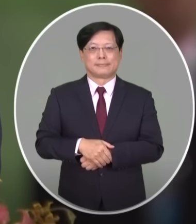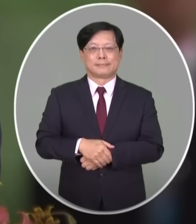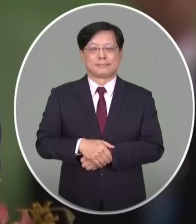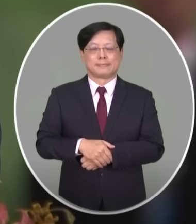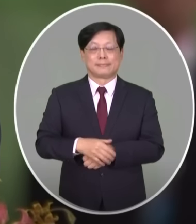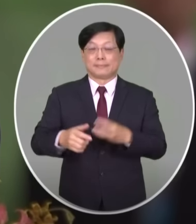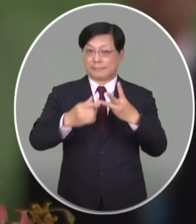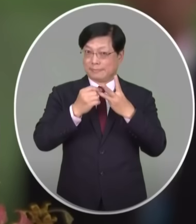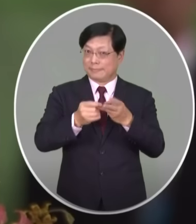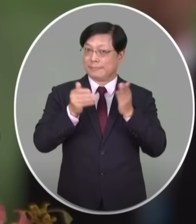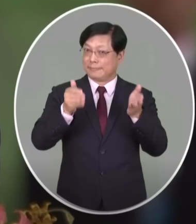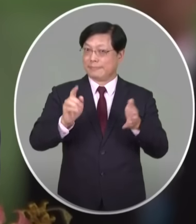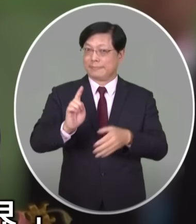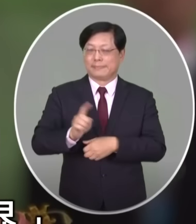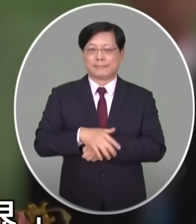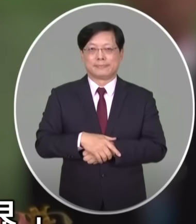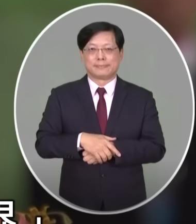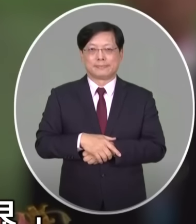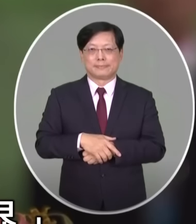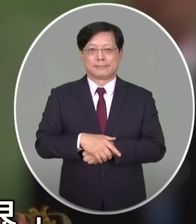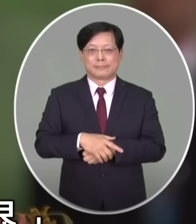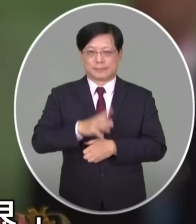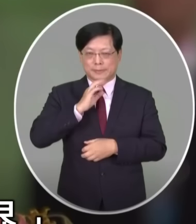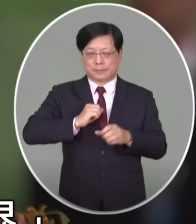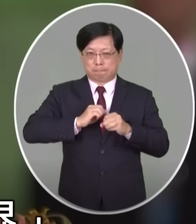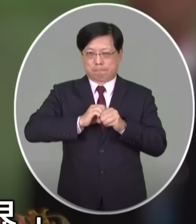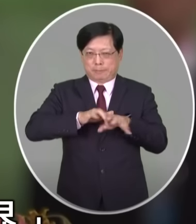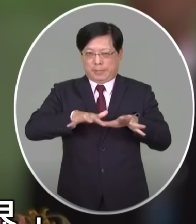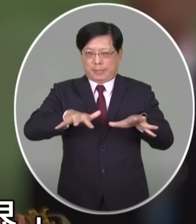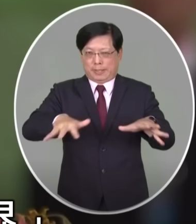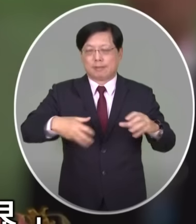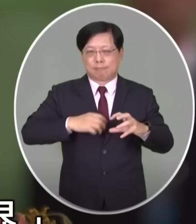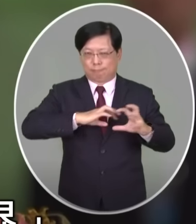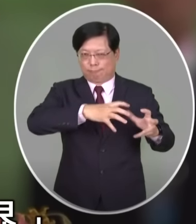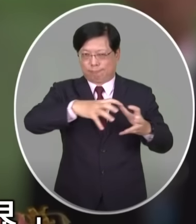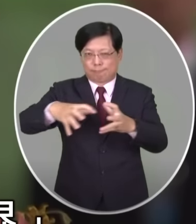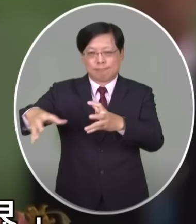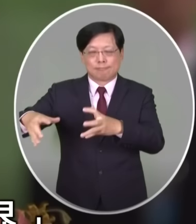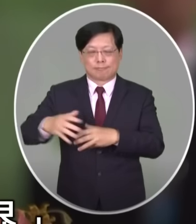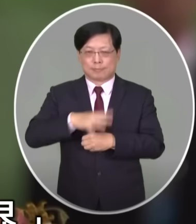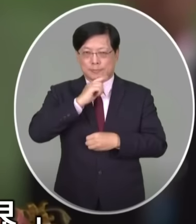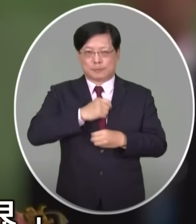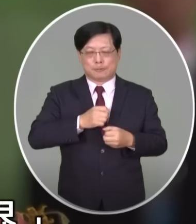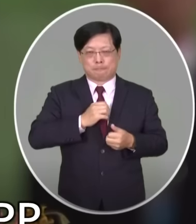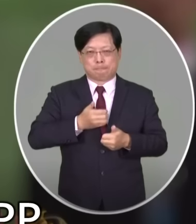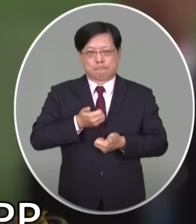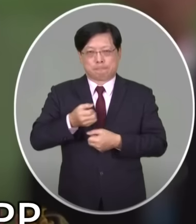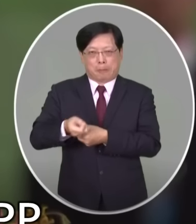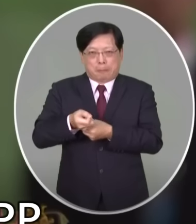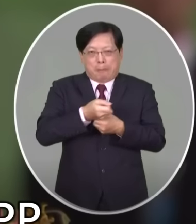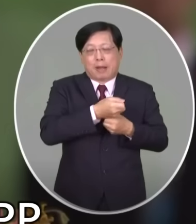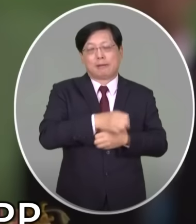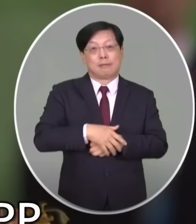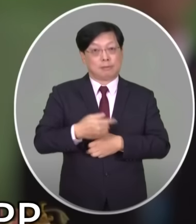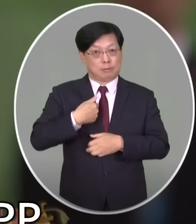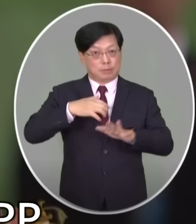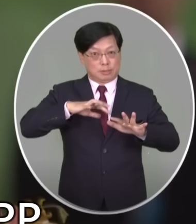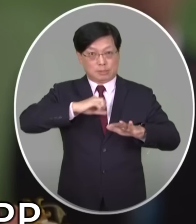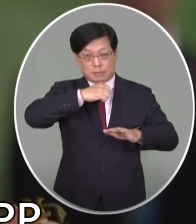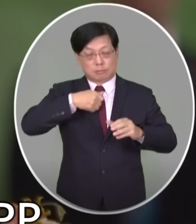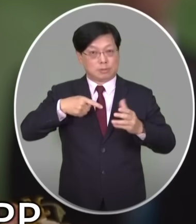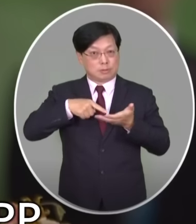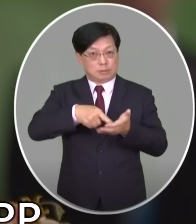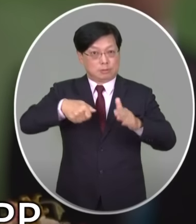第三个方向是布局全球，行销全世界。台湾已经申请加